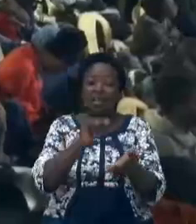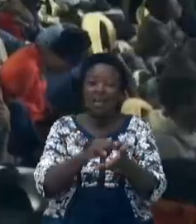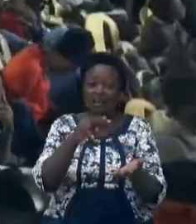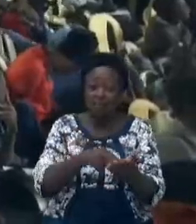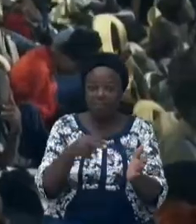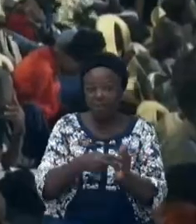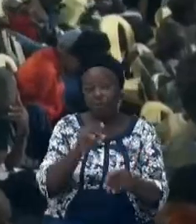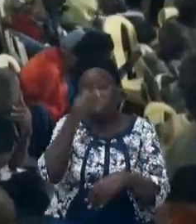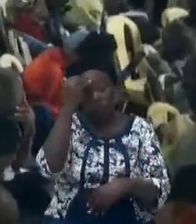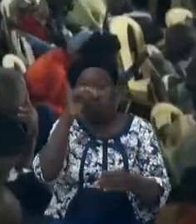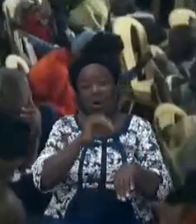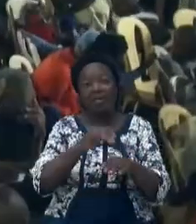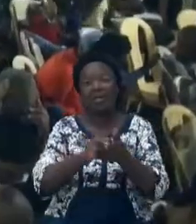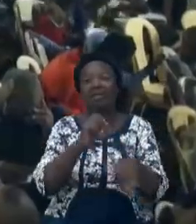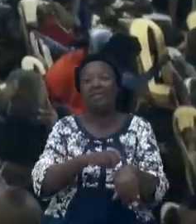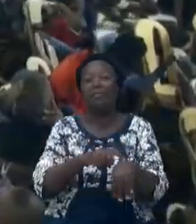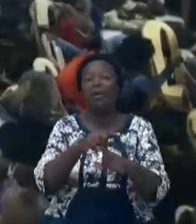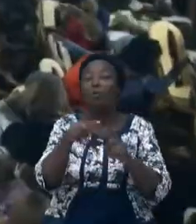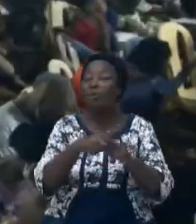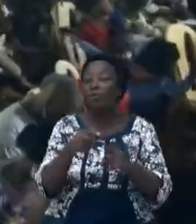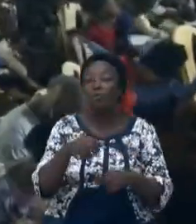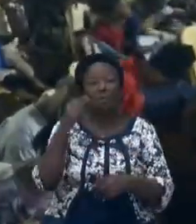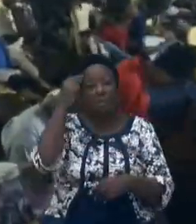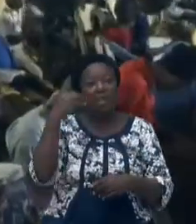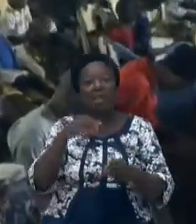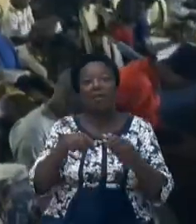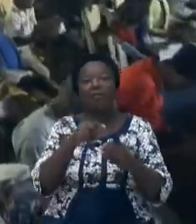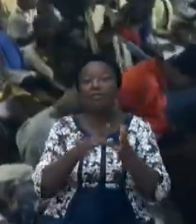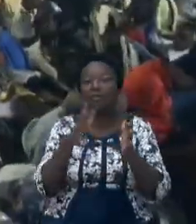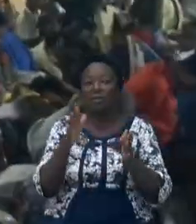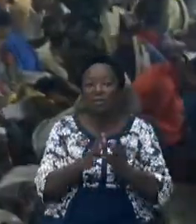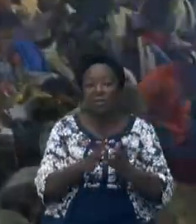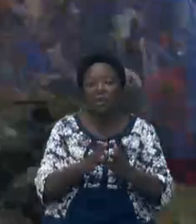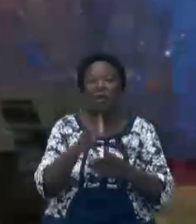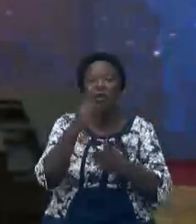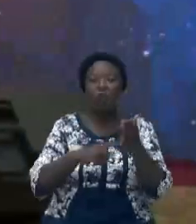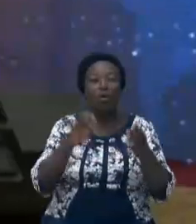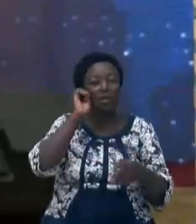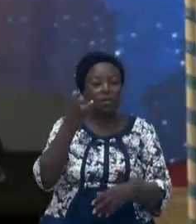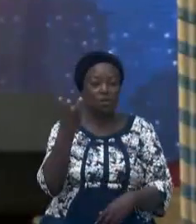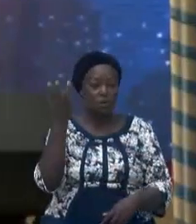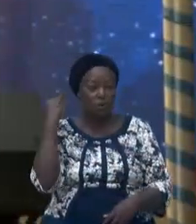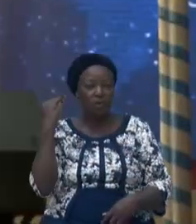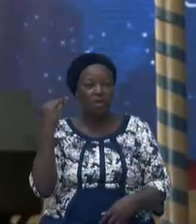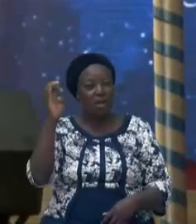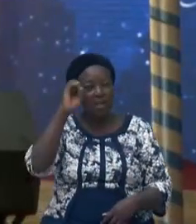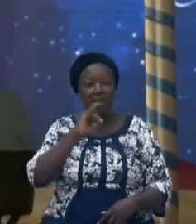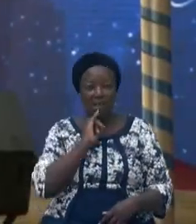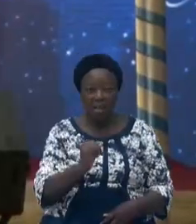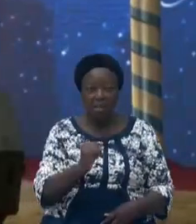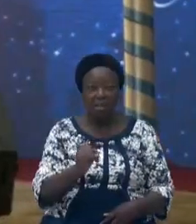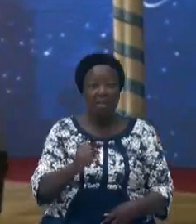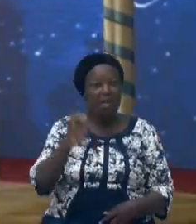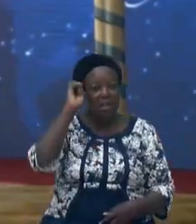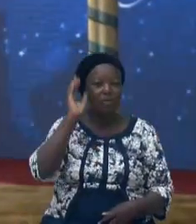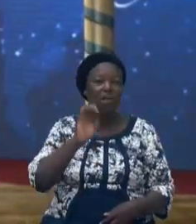tout est je l'avais dit en ce moment là quand tu penses à jésus